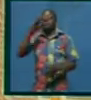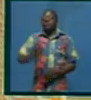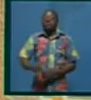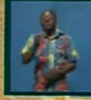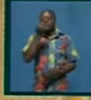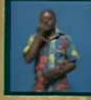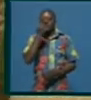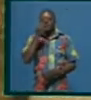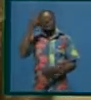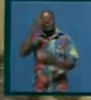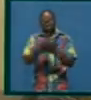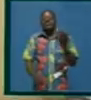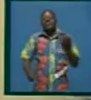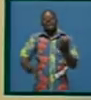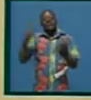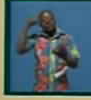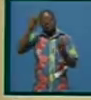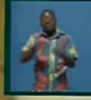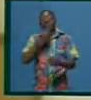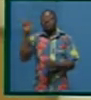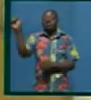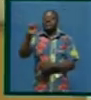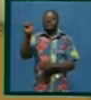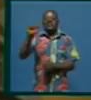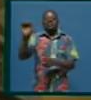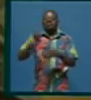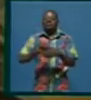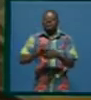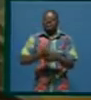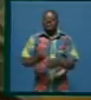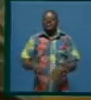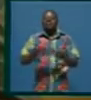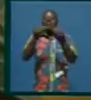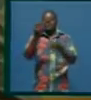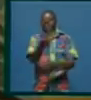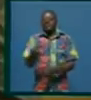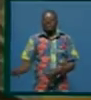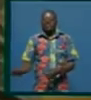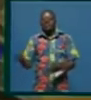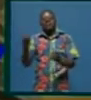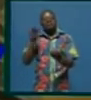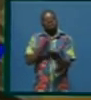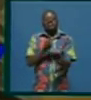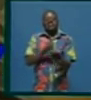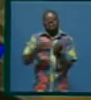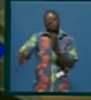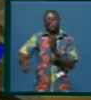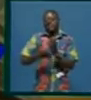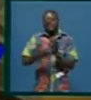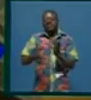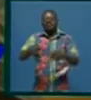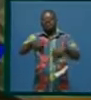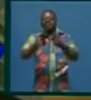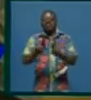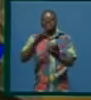lesquels les CREN ne peuvent assurer leurs soins. Ils nous ont dotés du matériel médico-technique, ce qui nous a permis